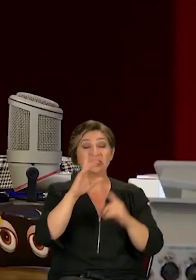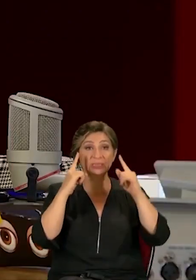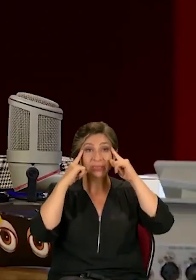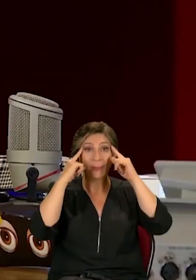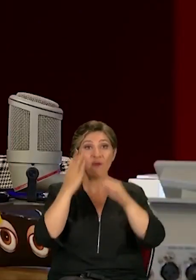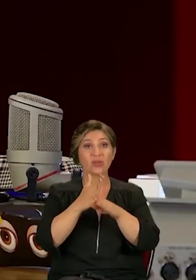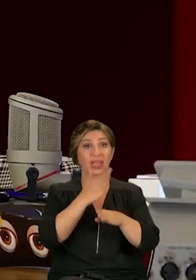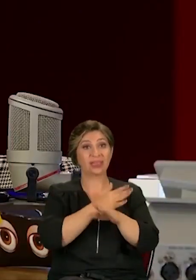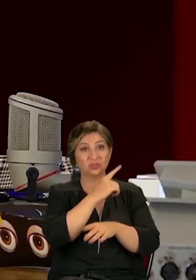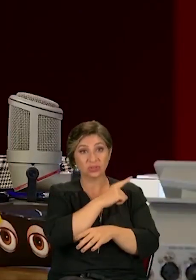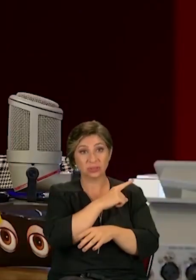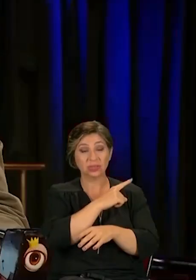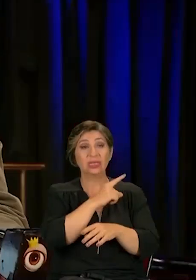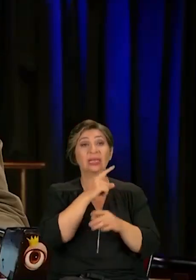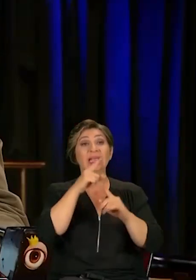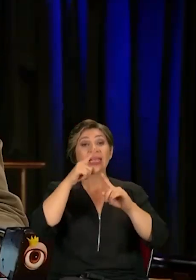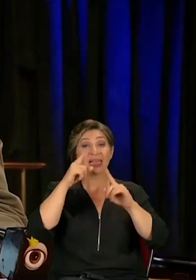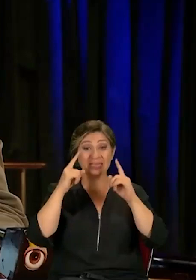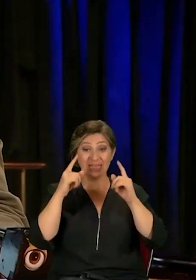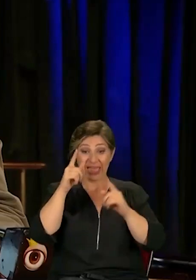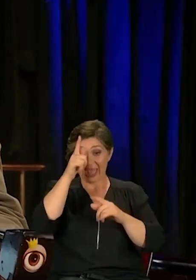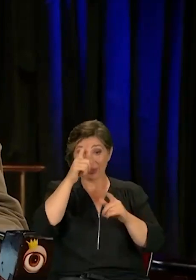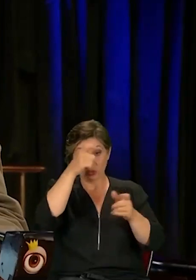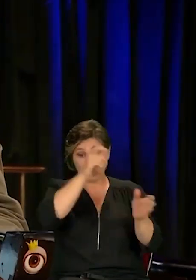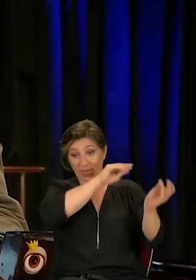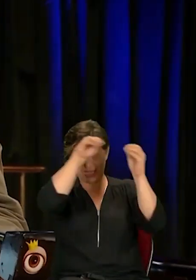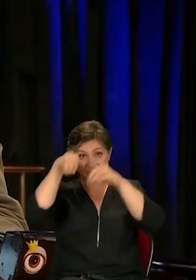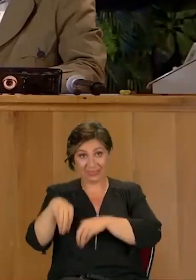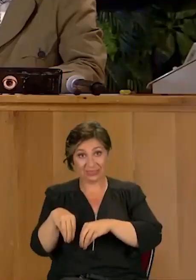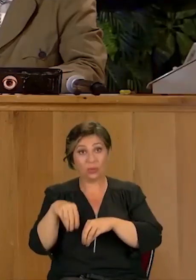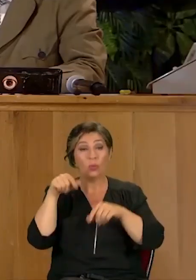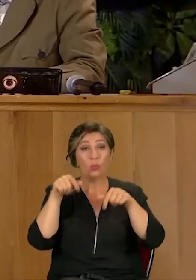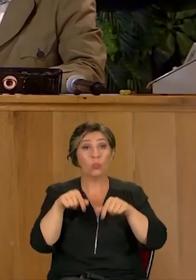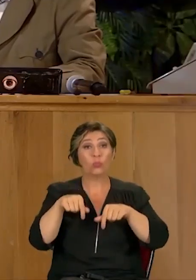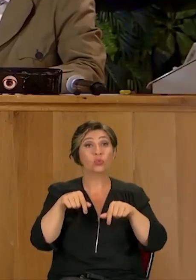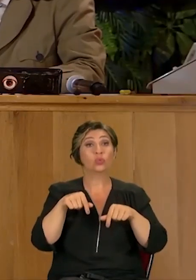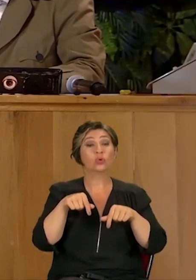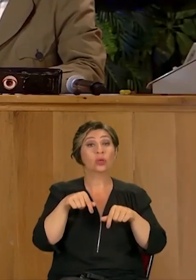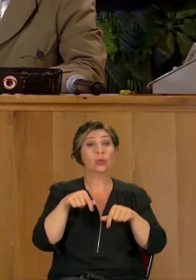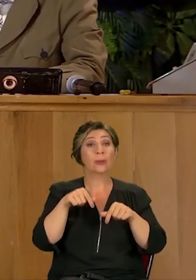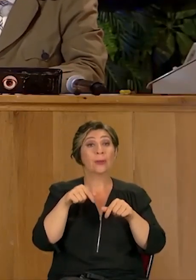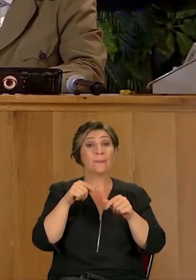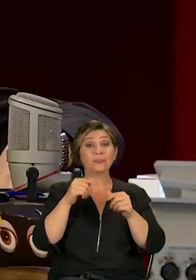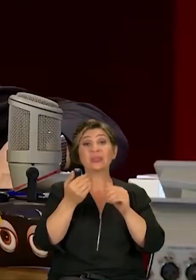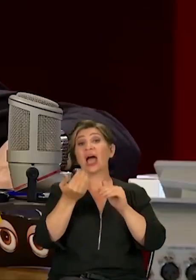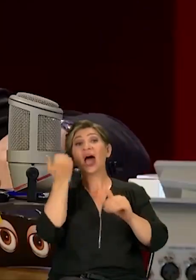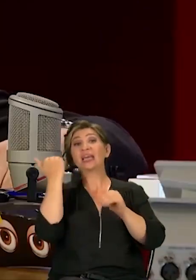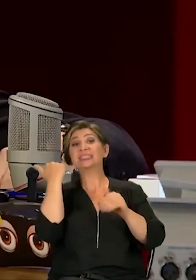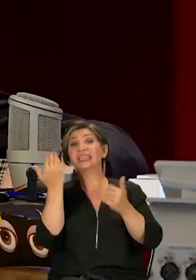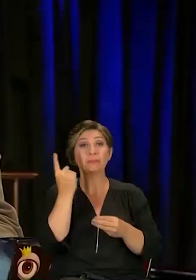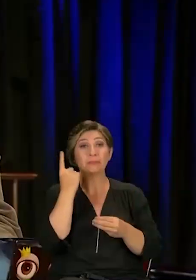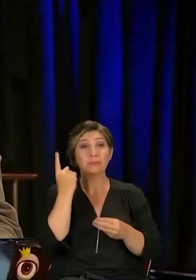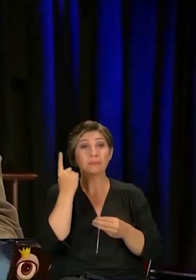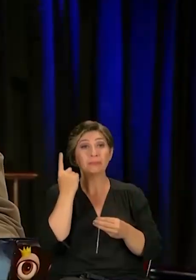Japon vatandaşın Tahran'dan Türkiye'ye getirilişi, evet, ve bu olayın perde arkasında